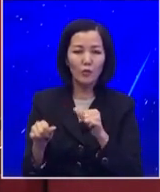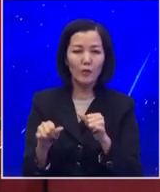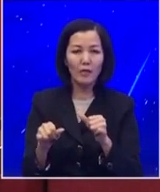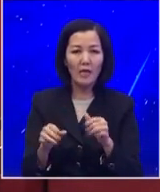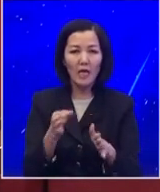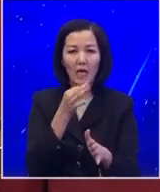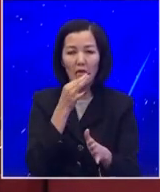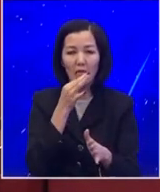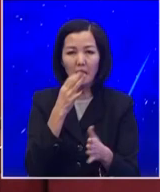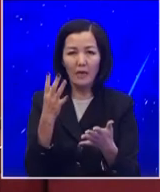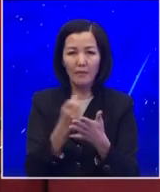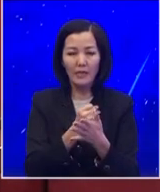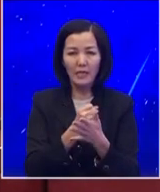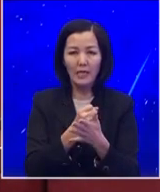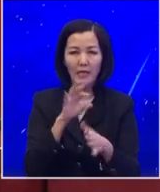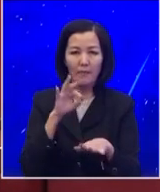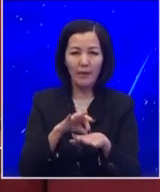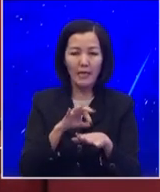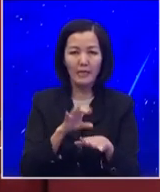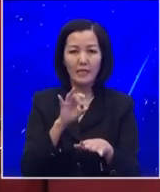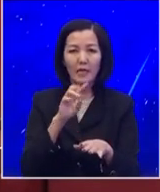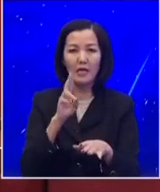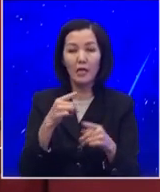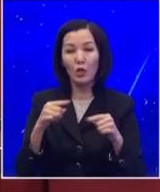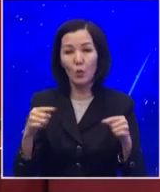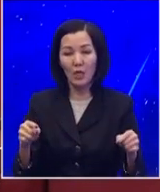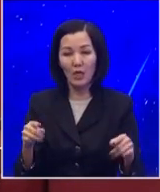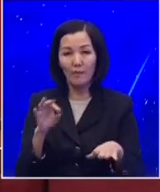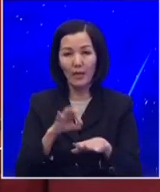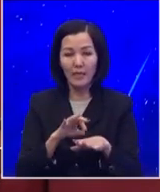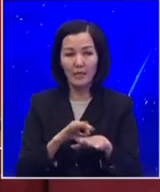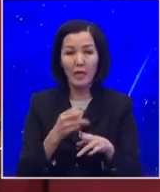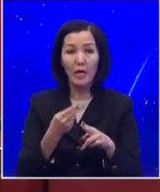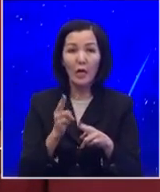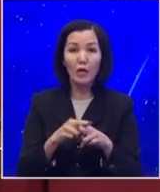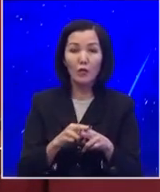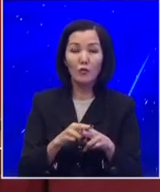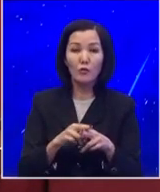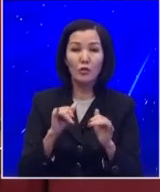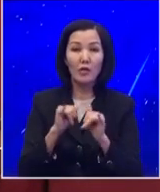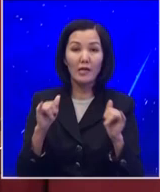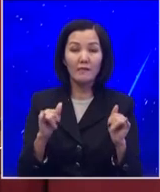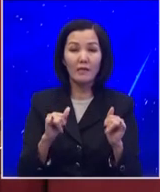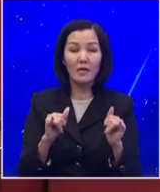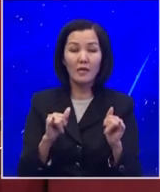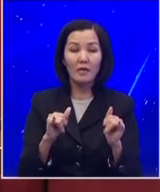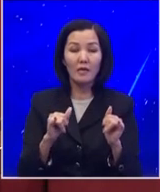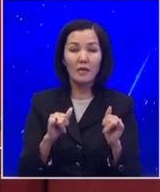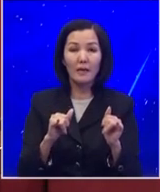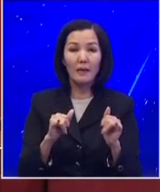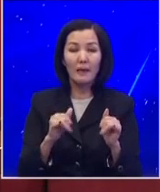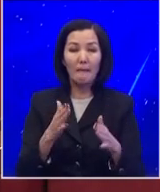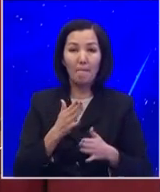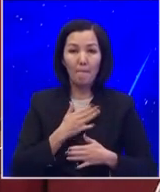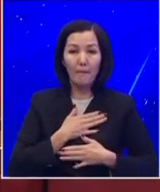раннего определения таких плохих болезней, как рак, другие, у вас это очень далеко продвинуто. Мы